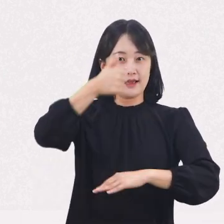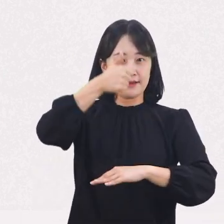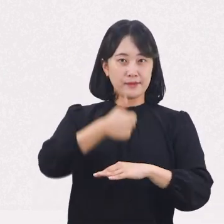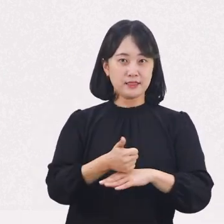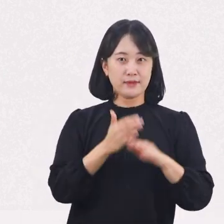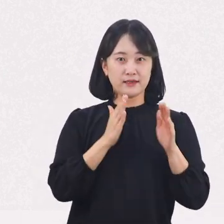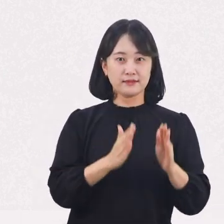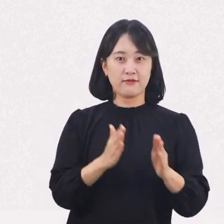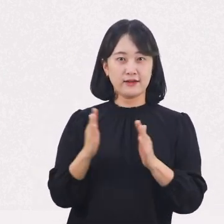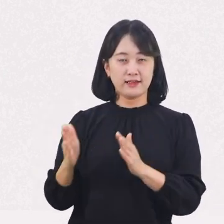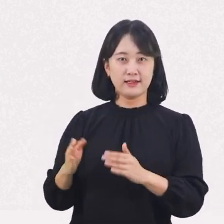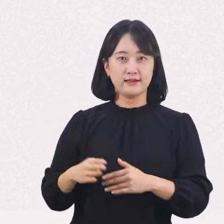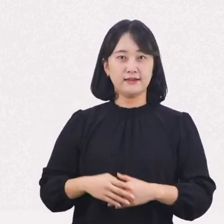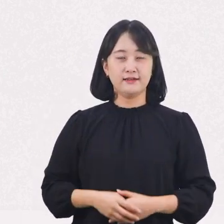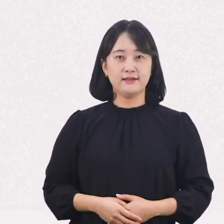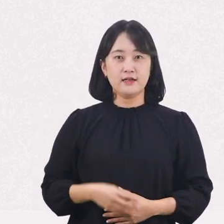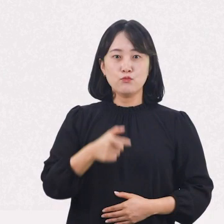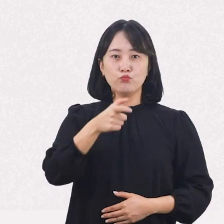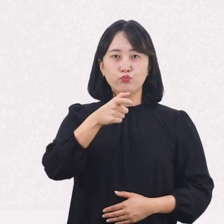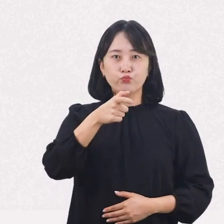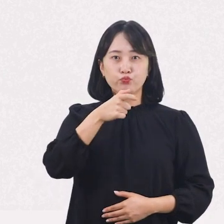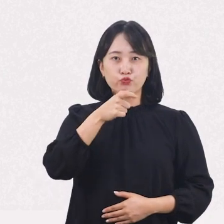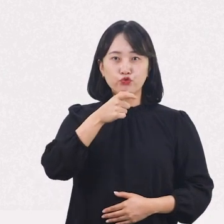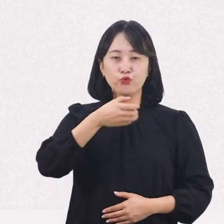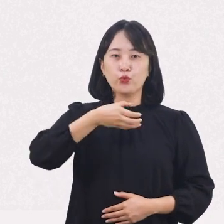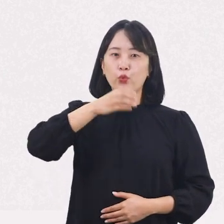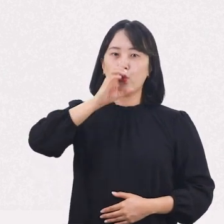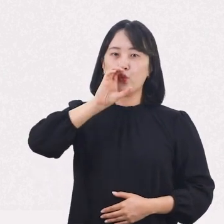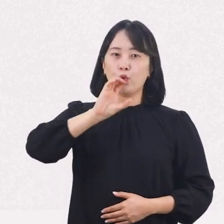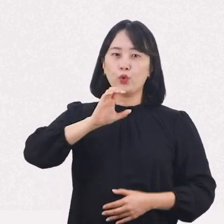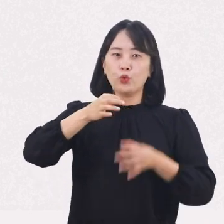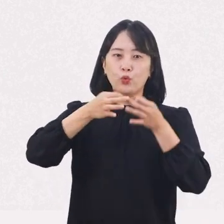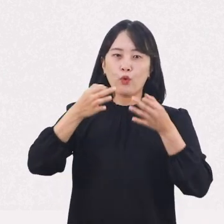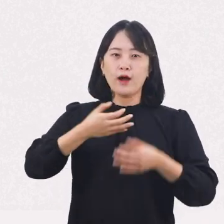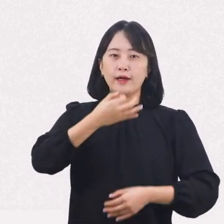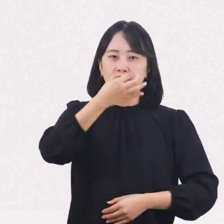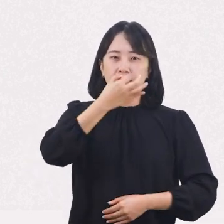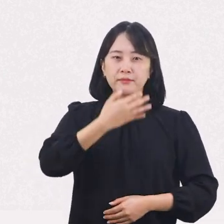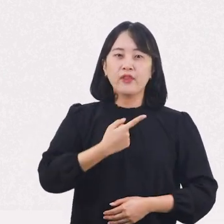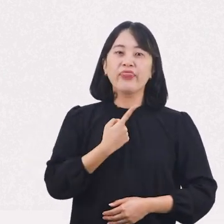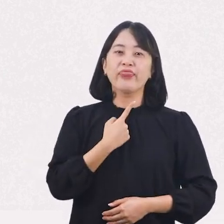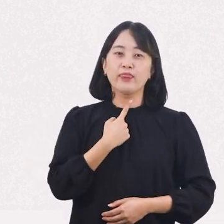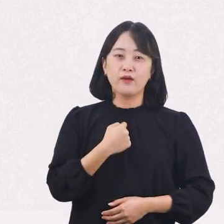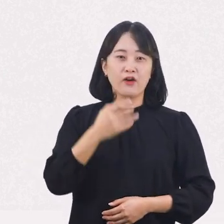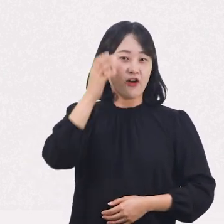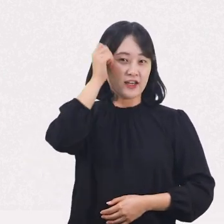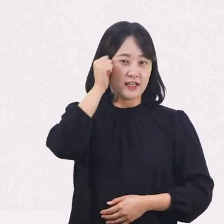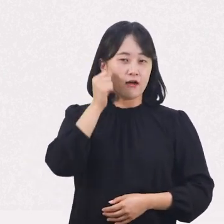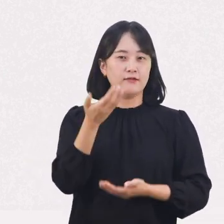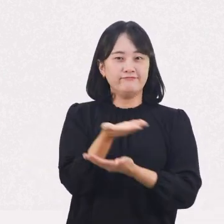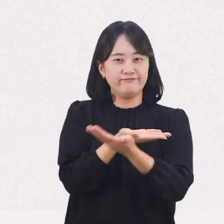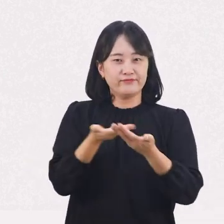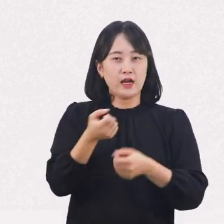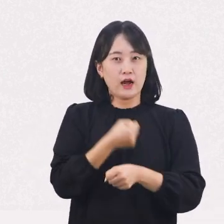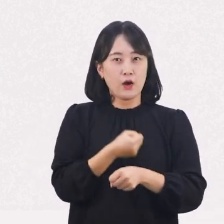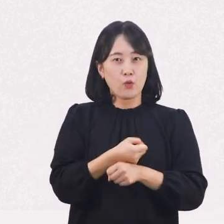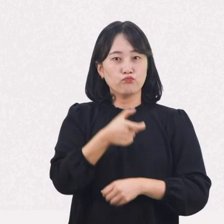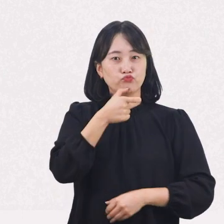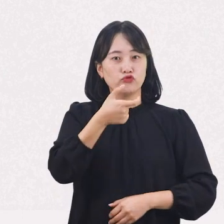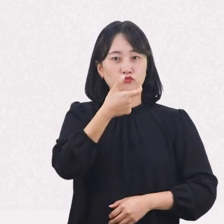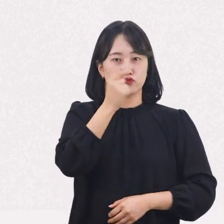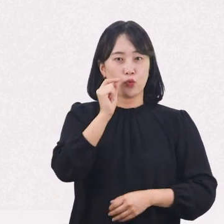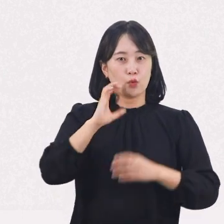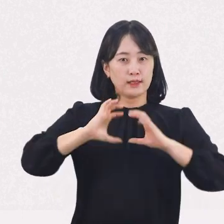마지막 정리 활동에서는 물을 못 마시는 동안 힘들었던 것을 서로에게 발표하고 식수가 부족한 나라에 대한